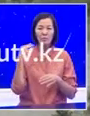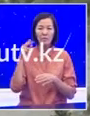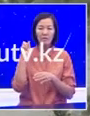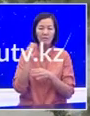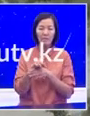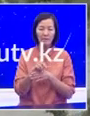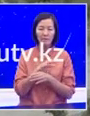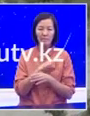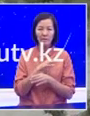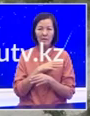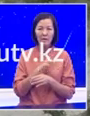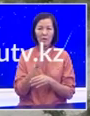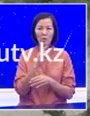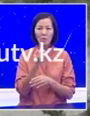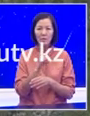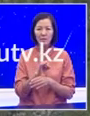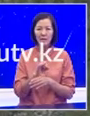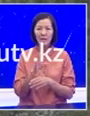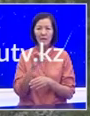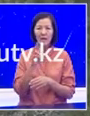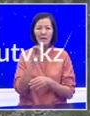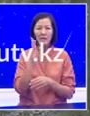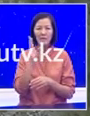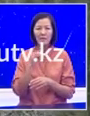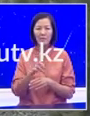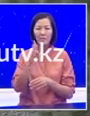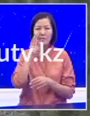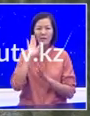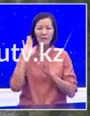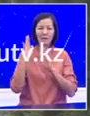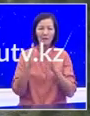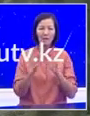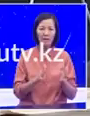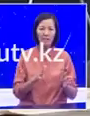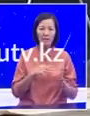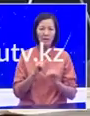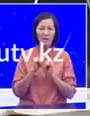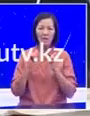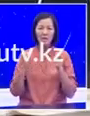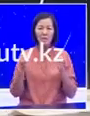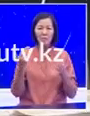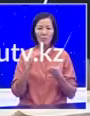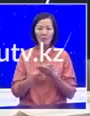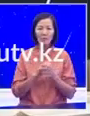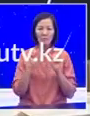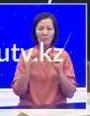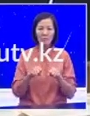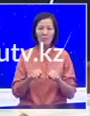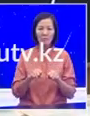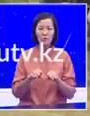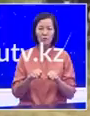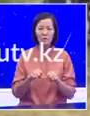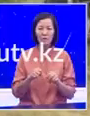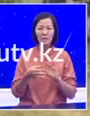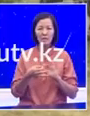бергеніз, премьер-министр Көлсай көлдері алтын емел мемлекеттік ұлттық табиғи парктерінің даму көкжиегімен танысты, мүмкіндіктерді